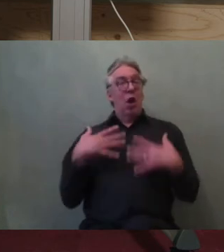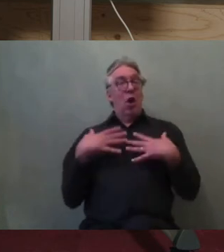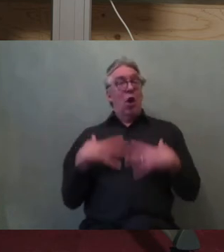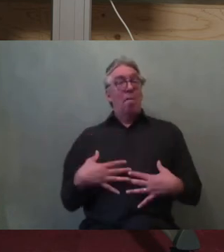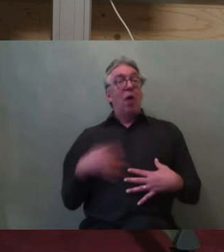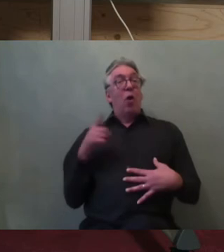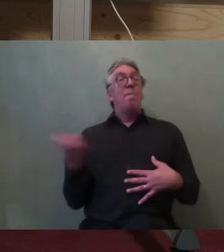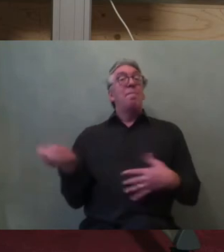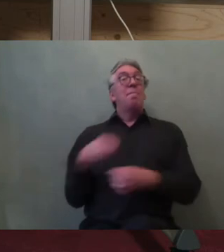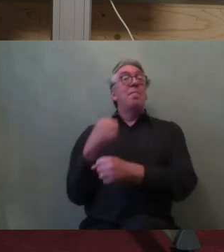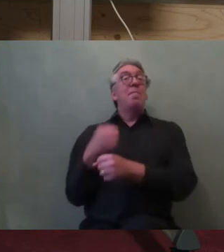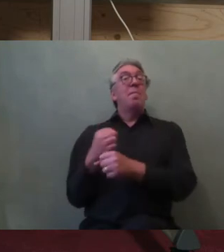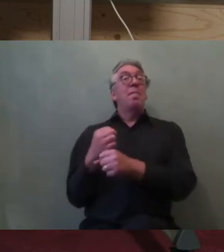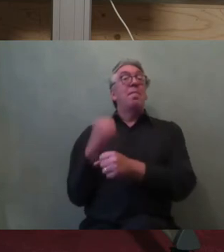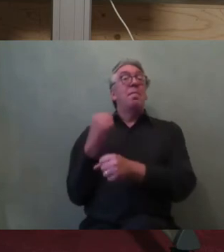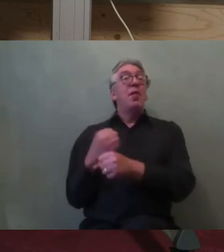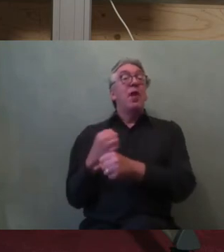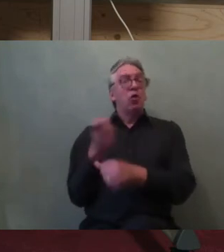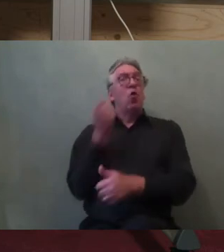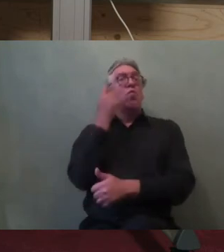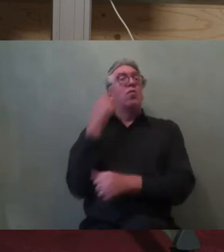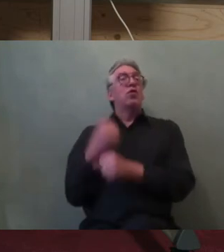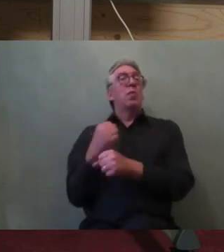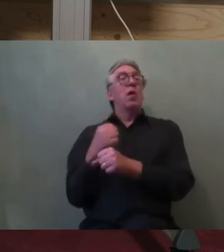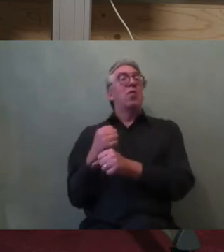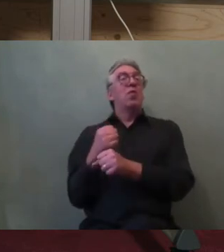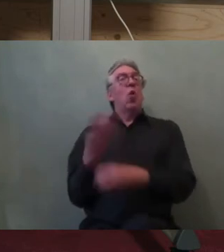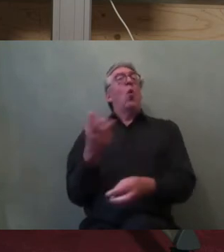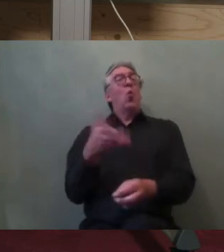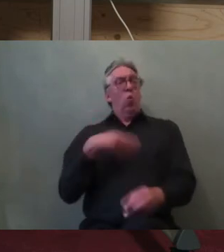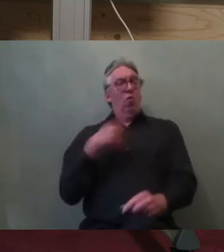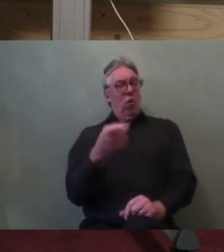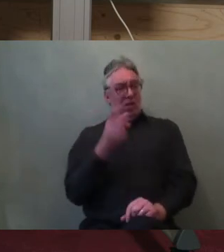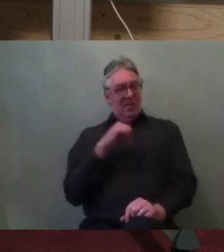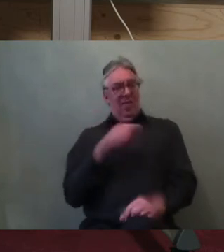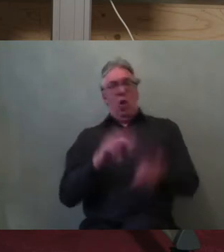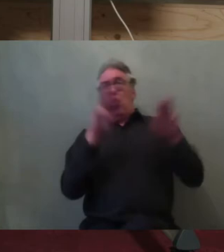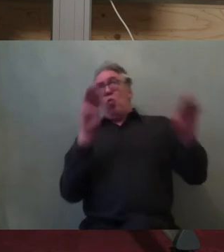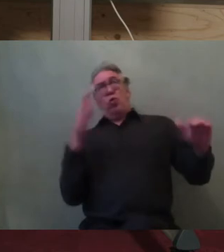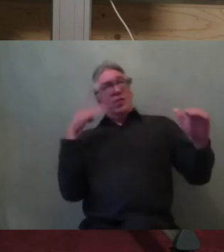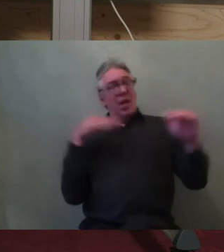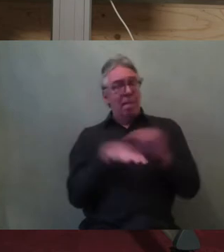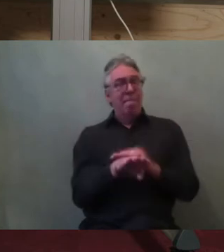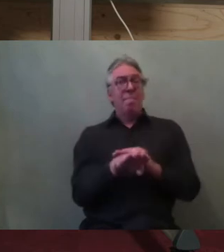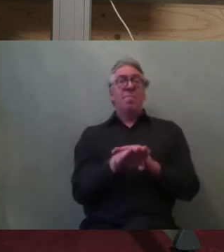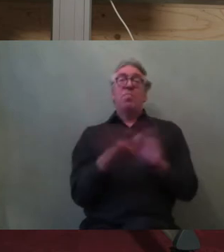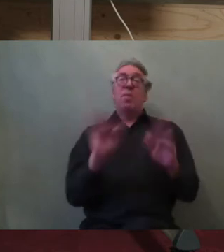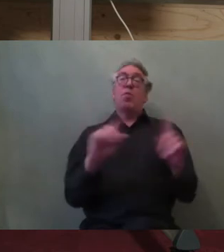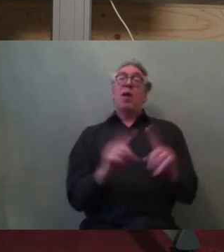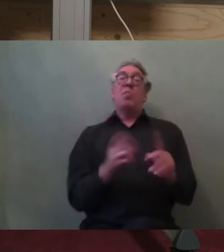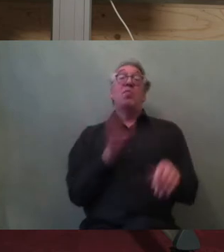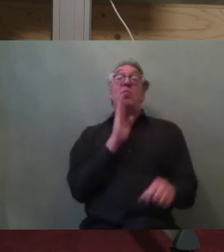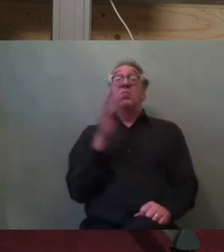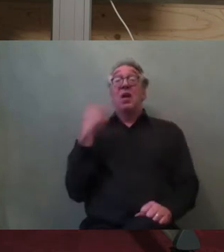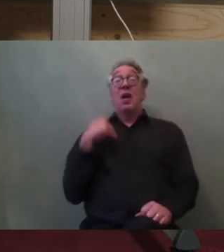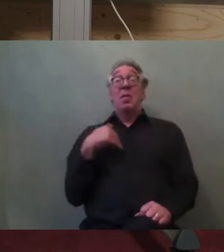bewust te maken van hoe het is om een museum te bezoeken met een beperking. Zo horen ze of zien ze bijvoorbeeld minder goed in een